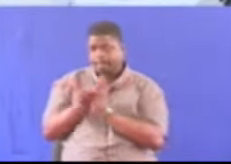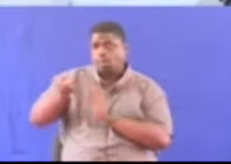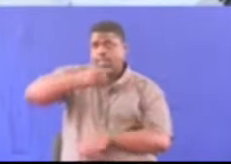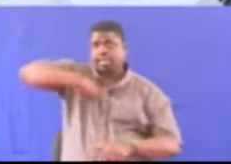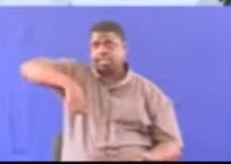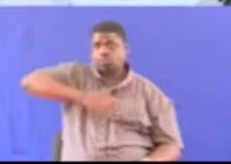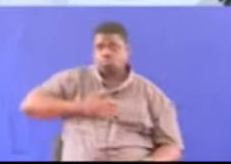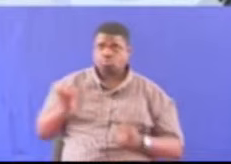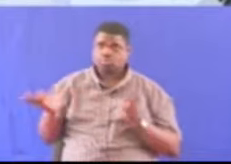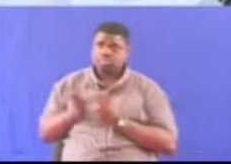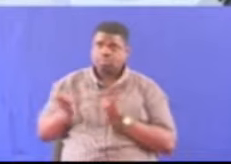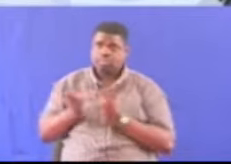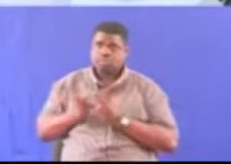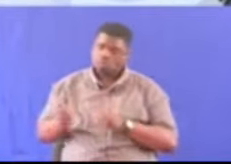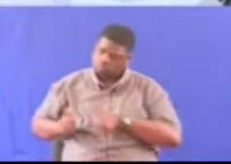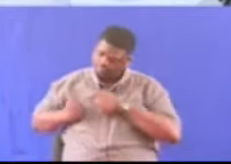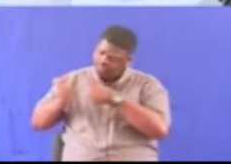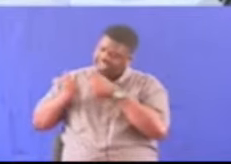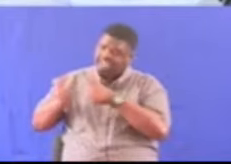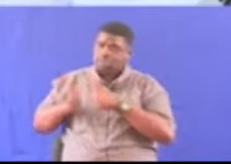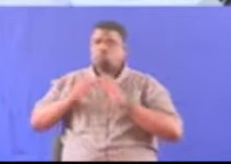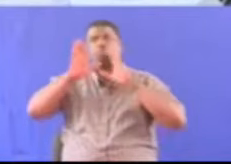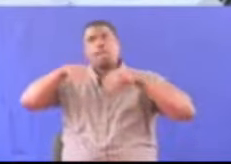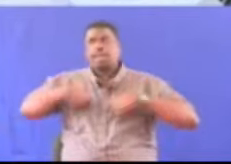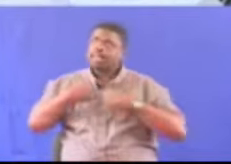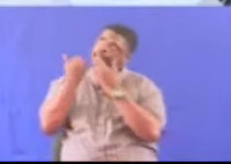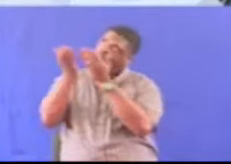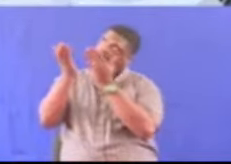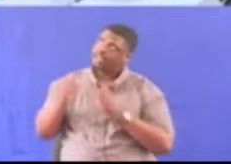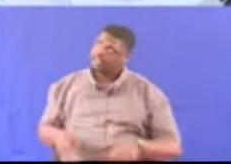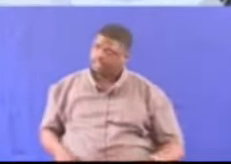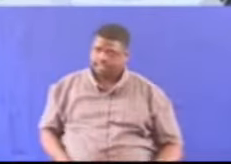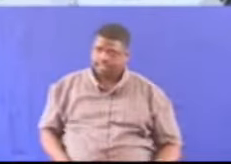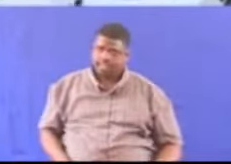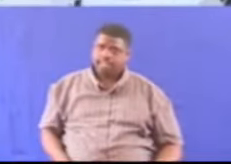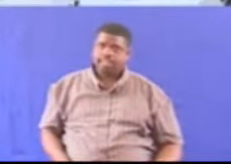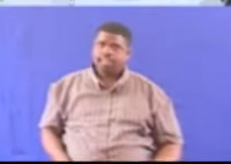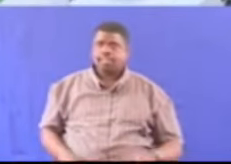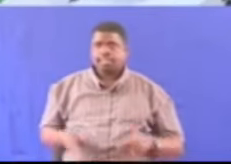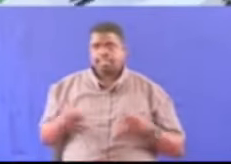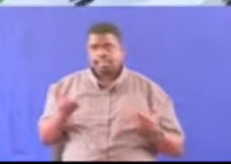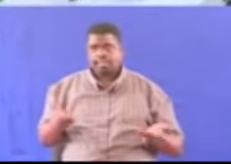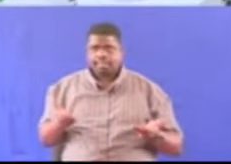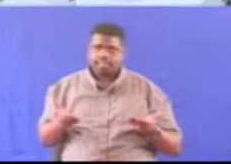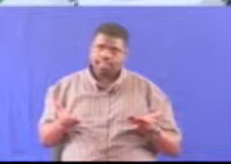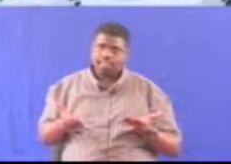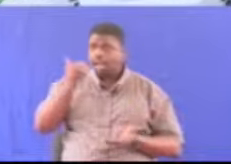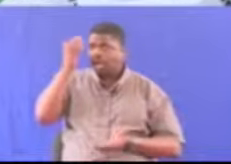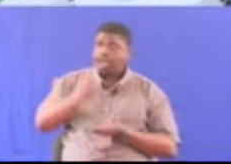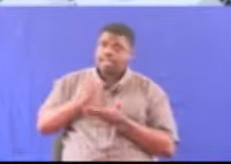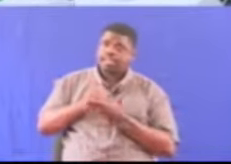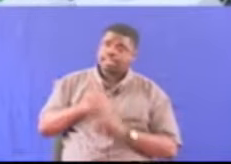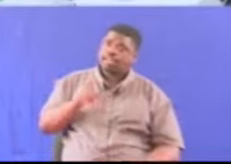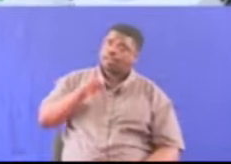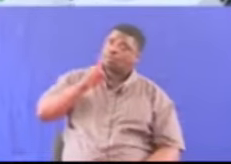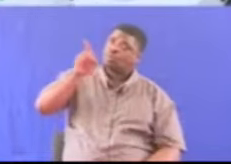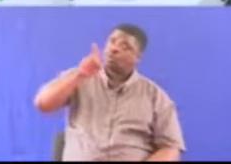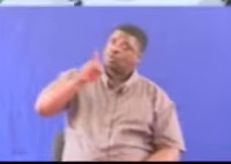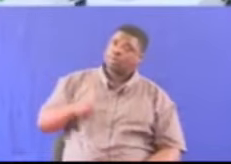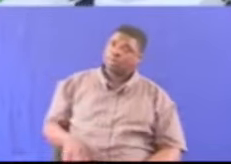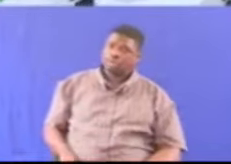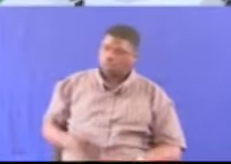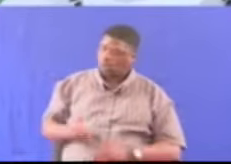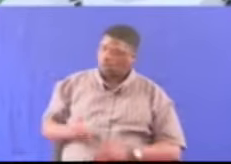kama ulivyotuahidi kutukubalia. Innaka la tukhliful mi'ad. Hakika wewe huendi kinyume na